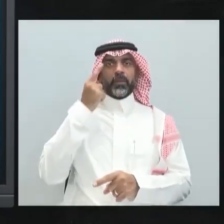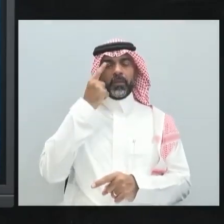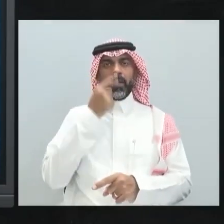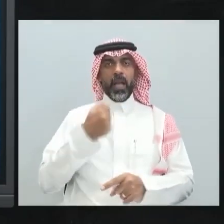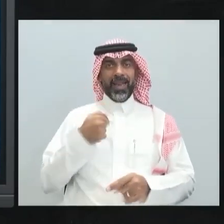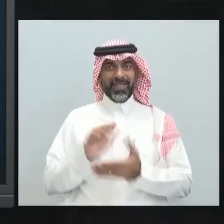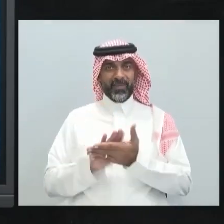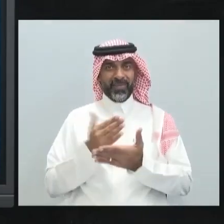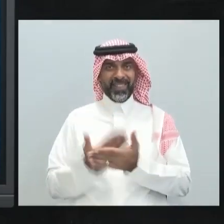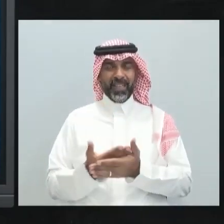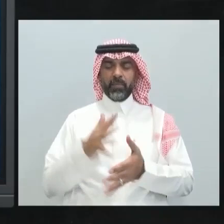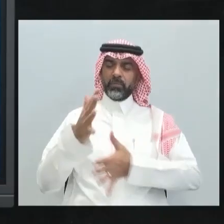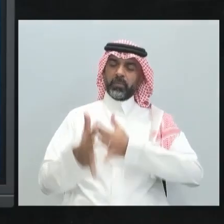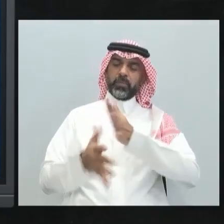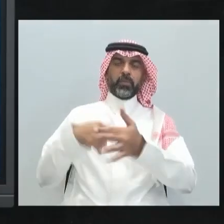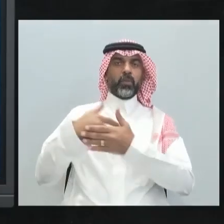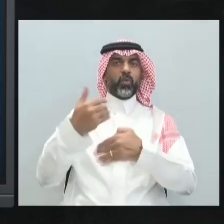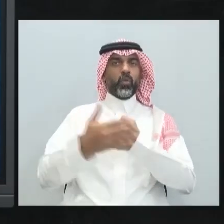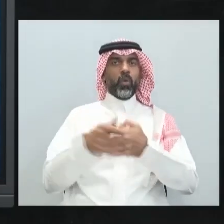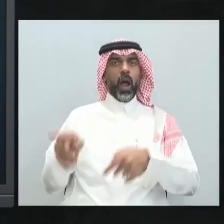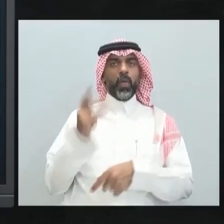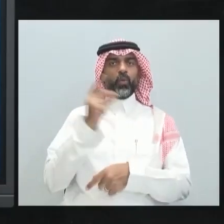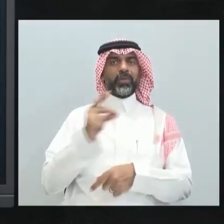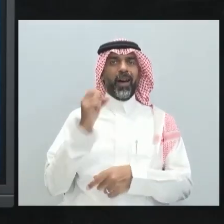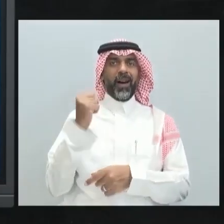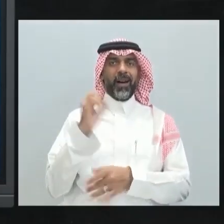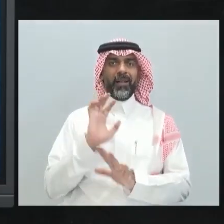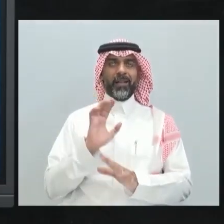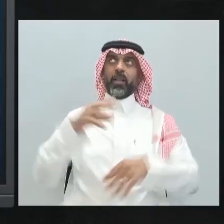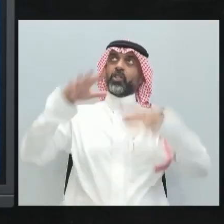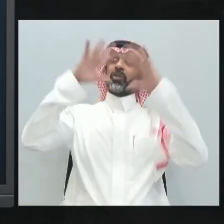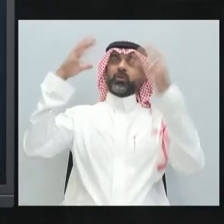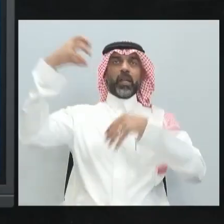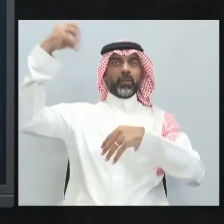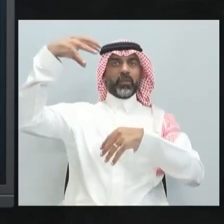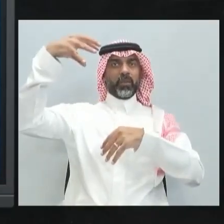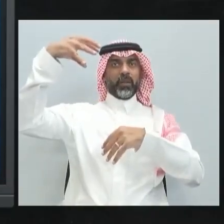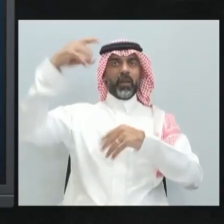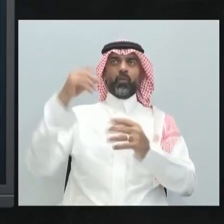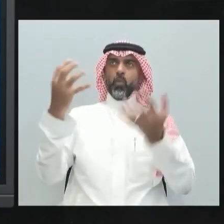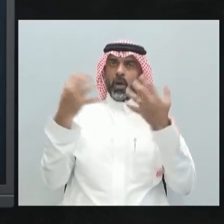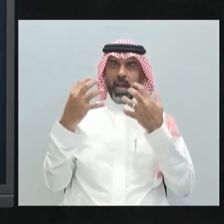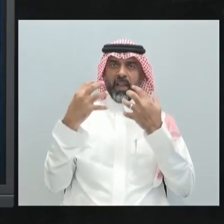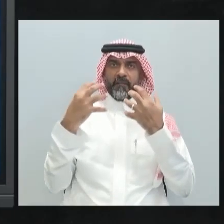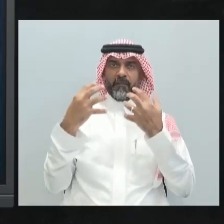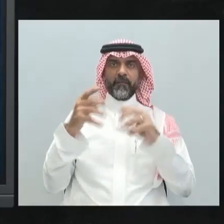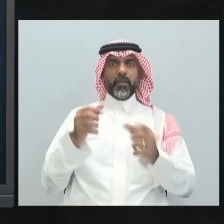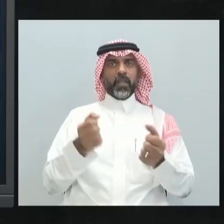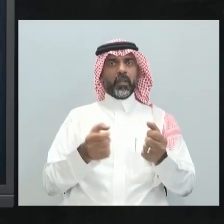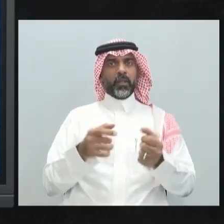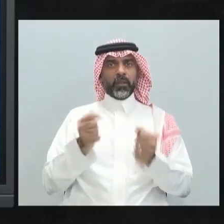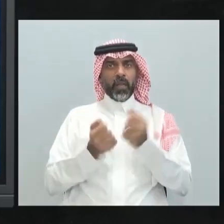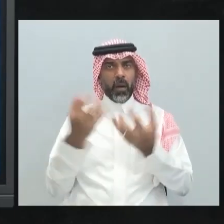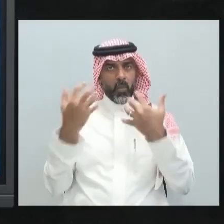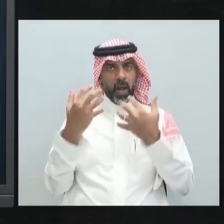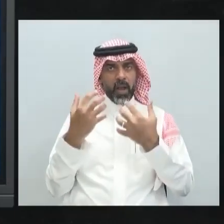احركها هي بالطاقه اللمبات اللي موجوده لدينا في الاستديو بالطاقه المكيف السياره كل هذا العالم يعمل